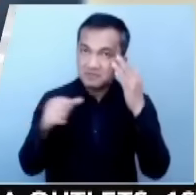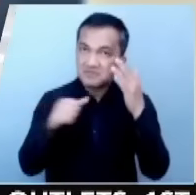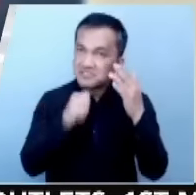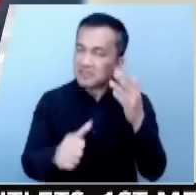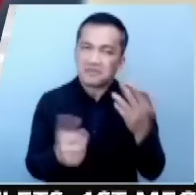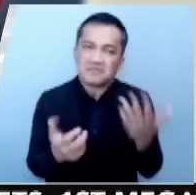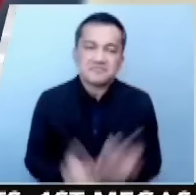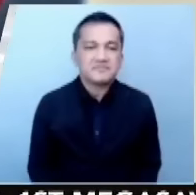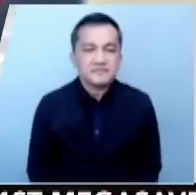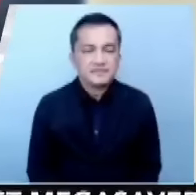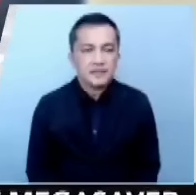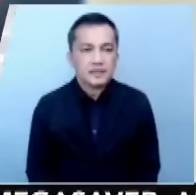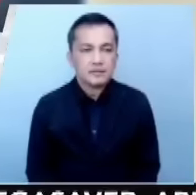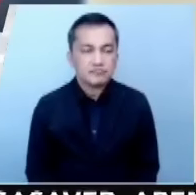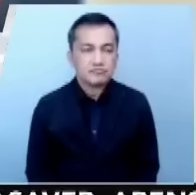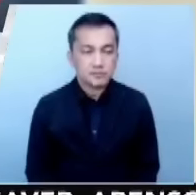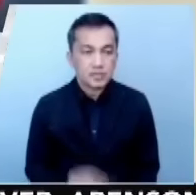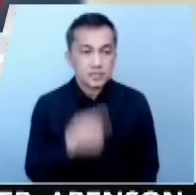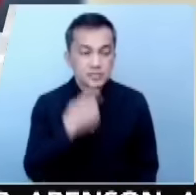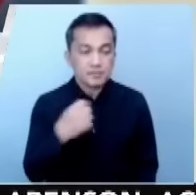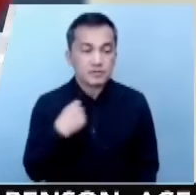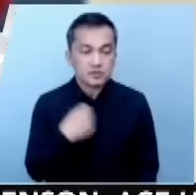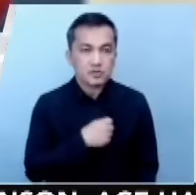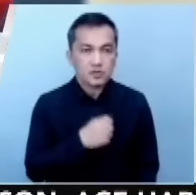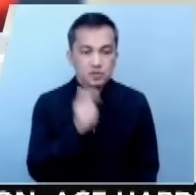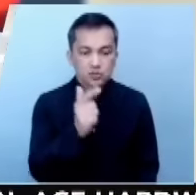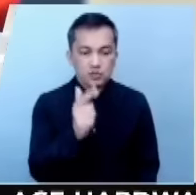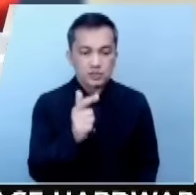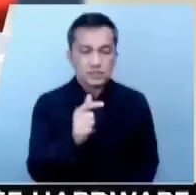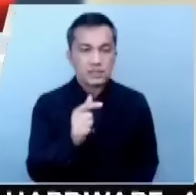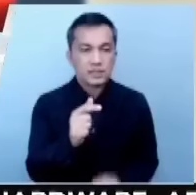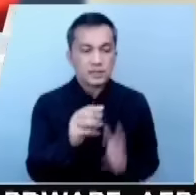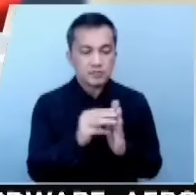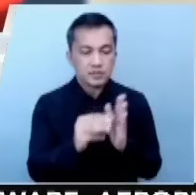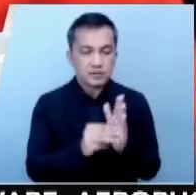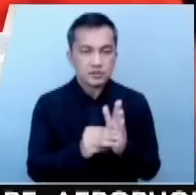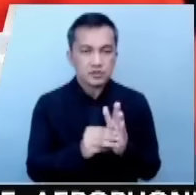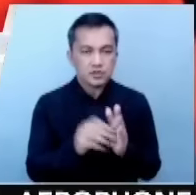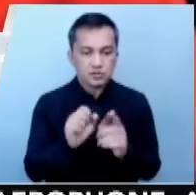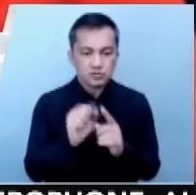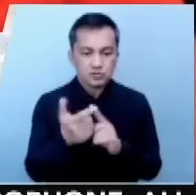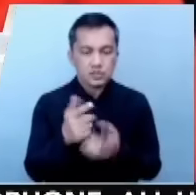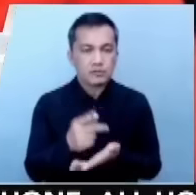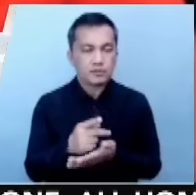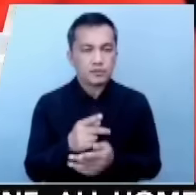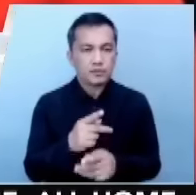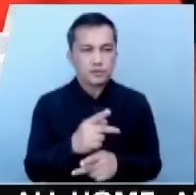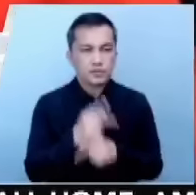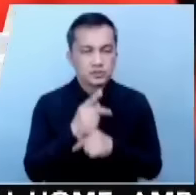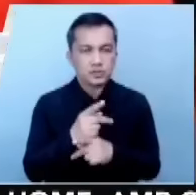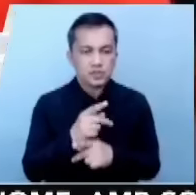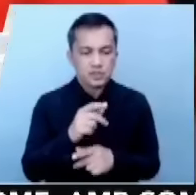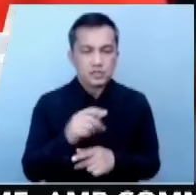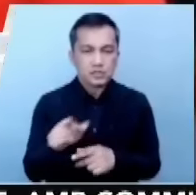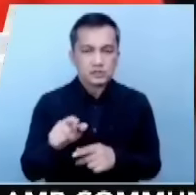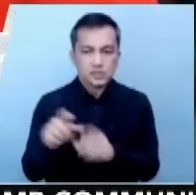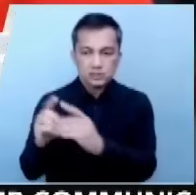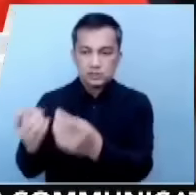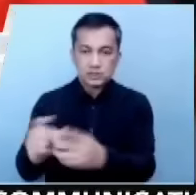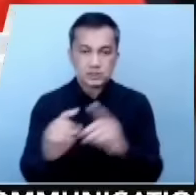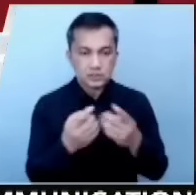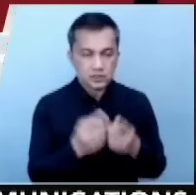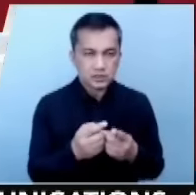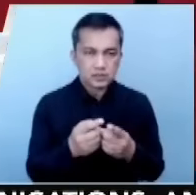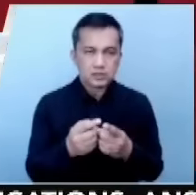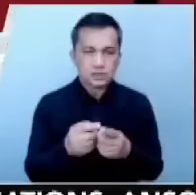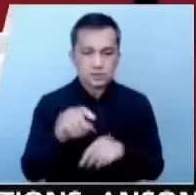Sabi pa ng Senadora, 20 million pesos nga raw na halaga ng social protection o ayuda kada distrito ang alok ng mga staff